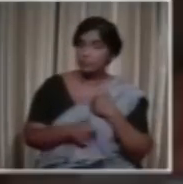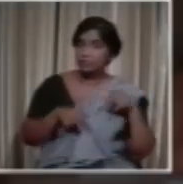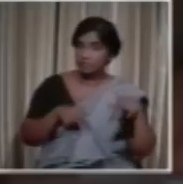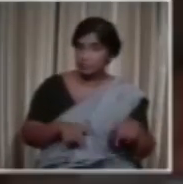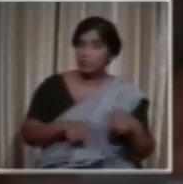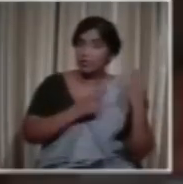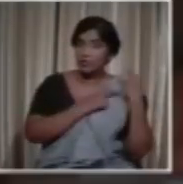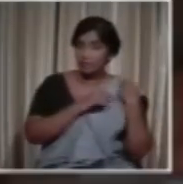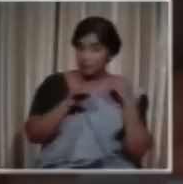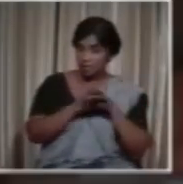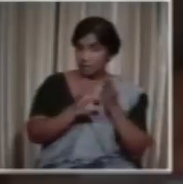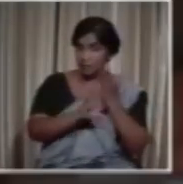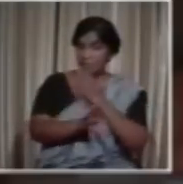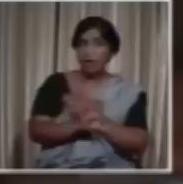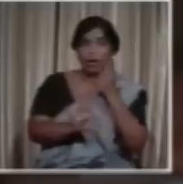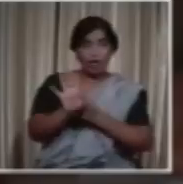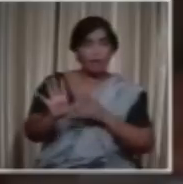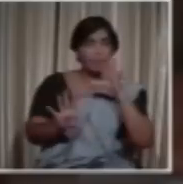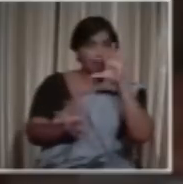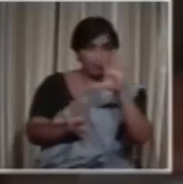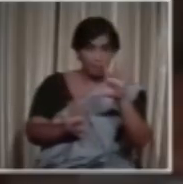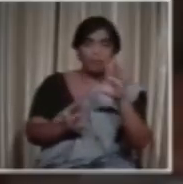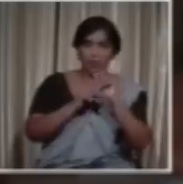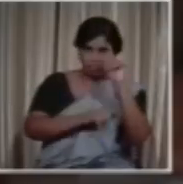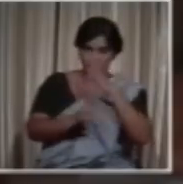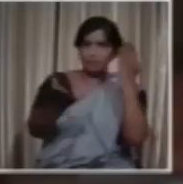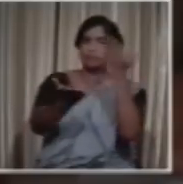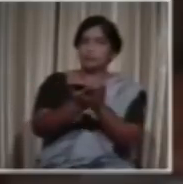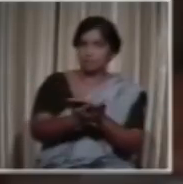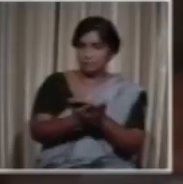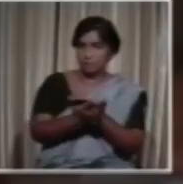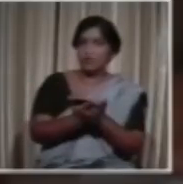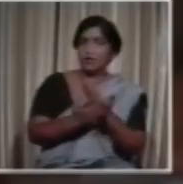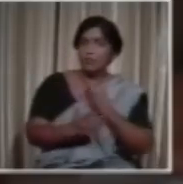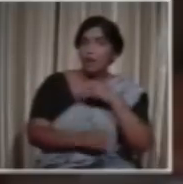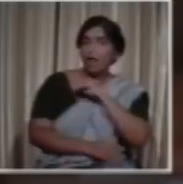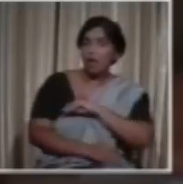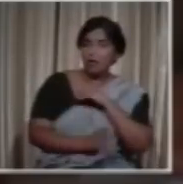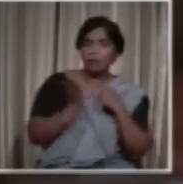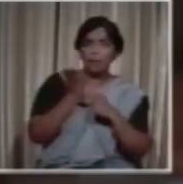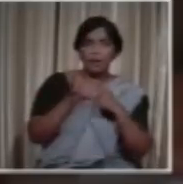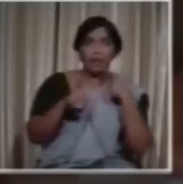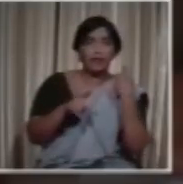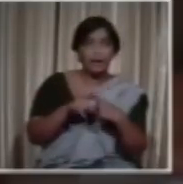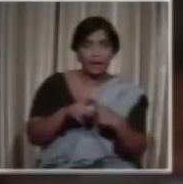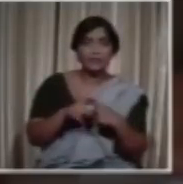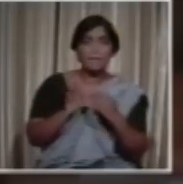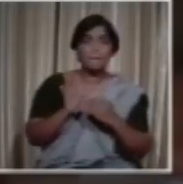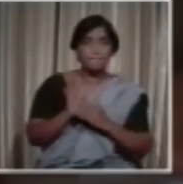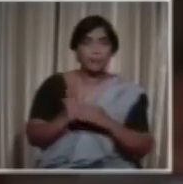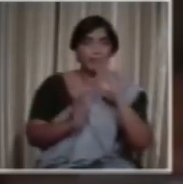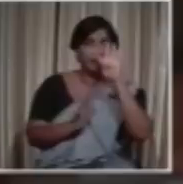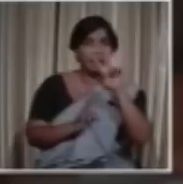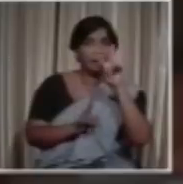dure baragan di sela urutu pahak kata mang sabah kata karan na mage ada yang badu hati ada miliana hatalis tegak dia walati